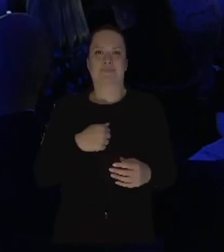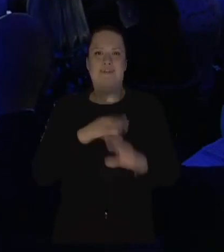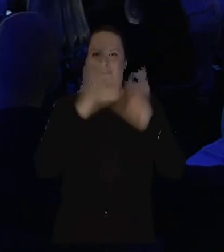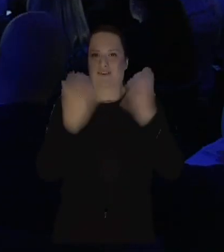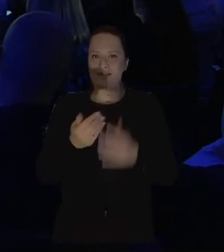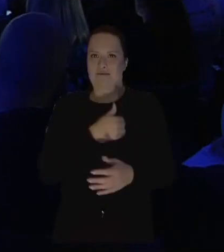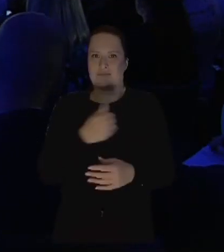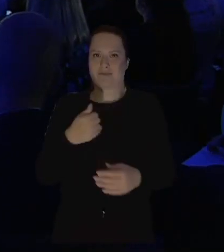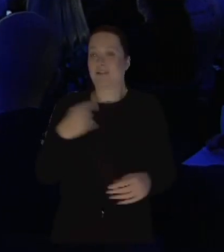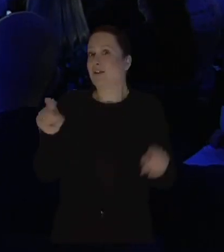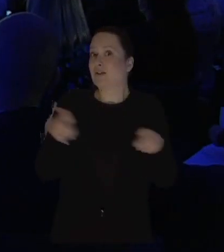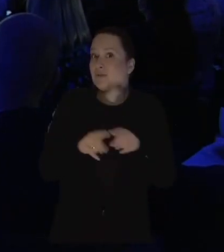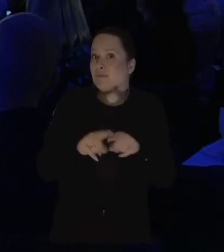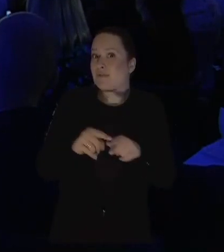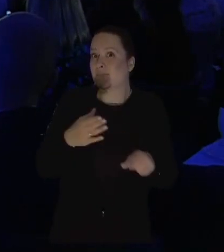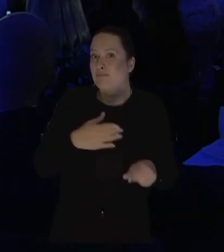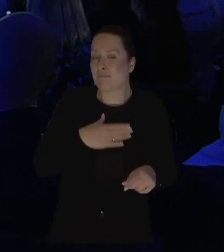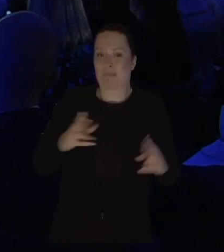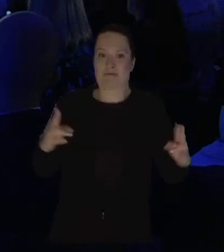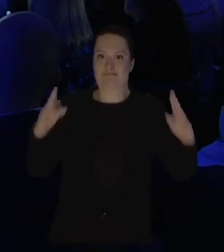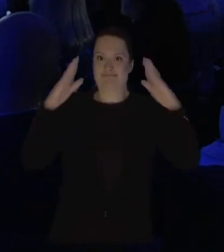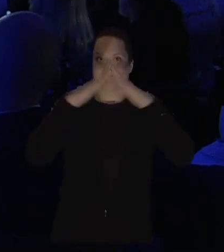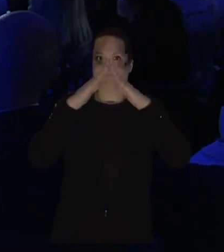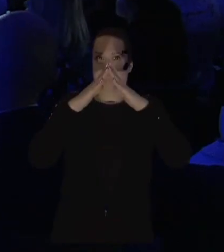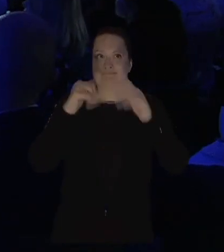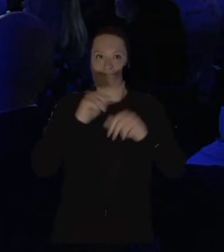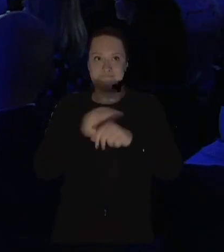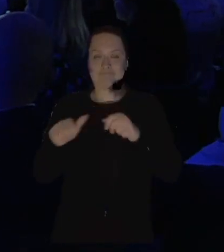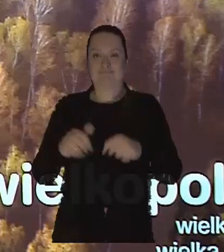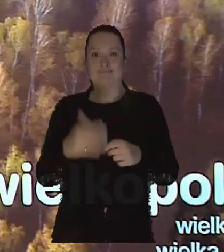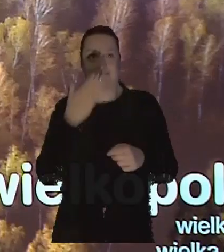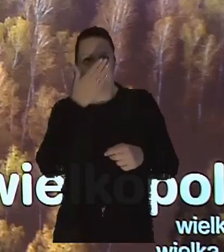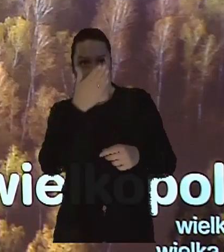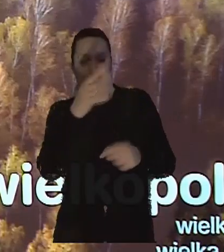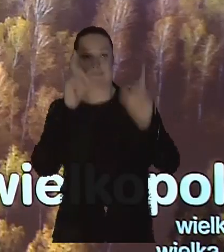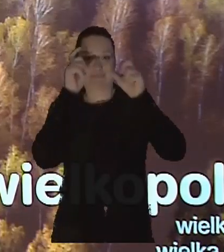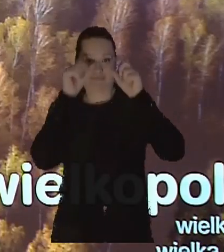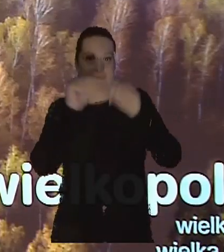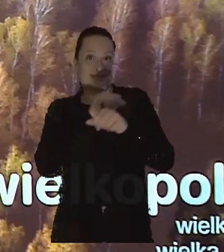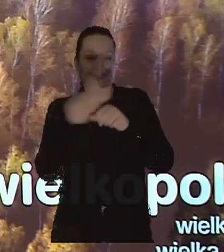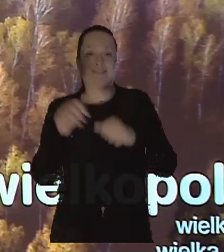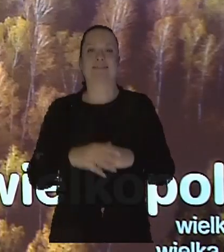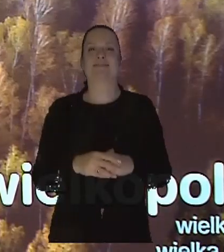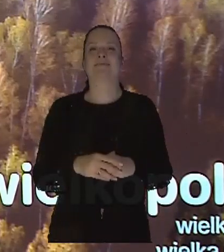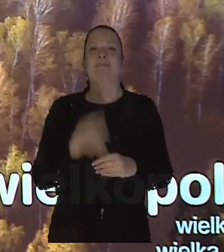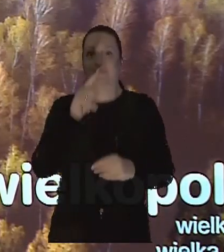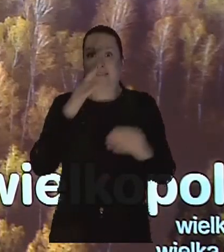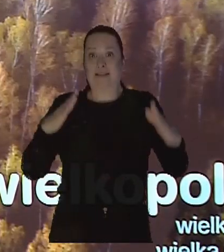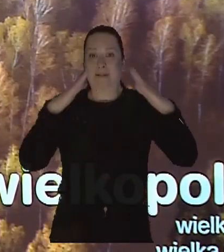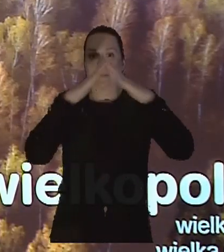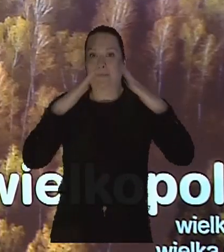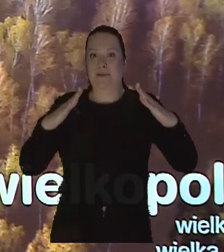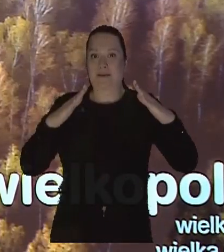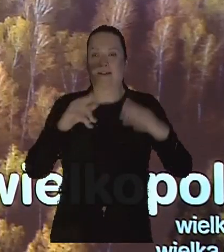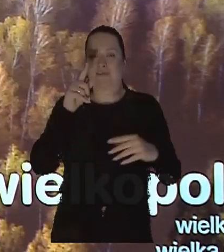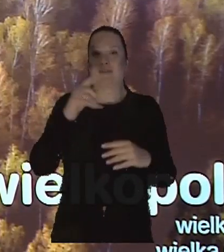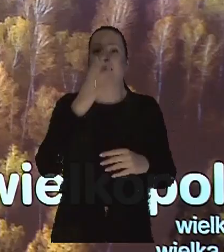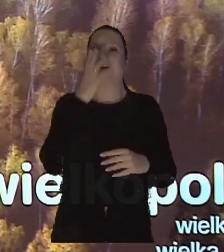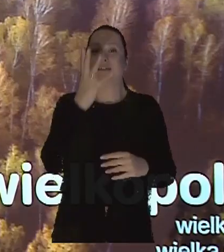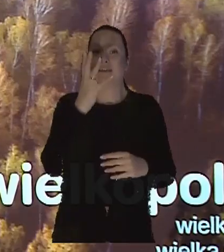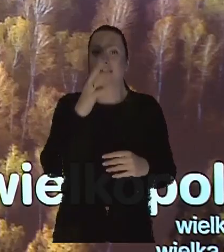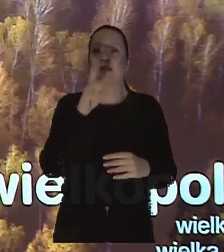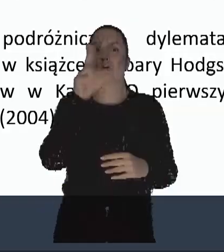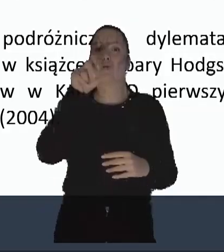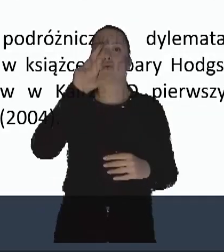Wielkopolsce także mamy piramidy, widzą je Państwo na zdjęciach. I te piramidy to grupa czterech kurhanów